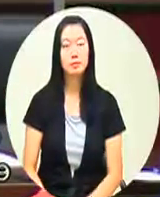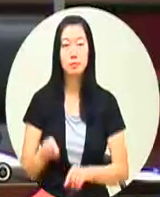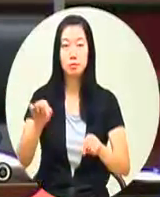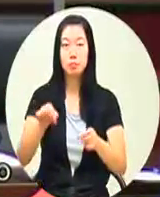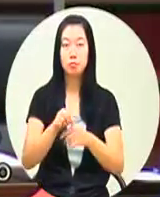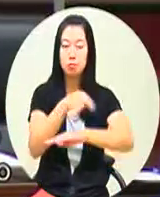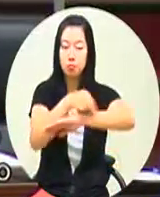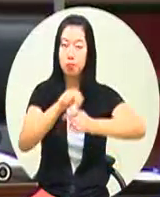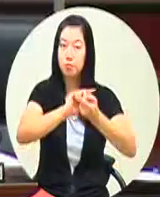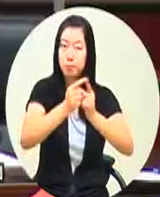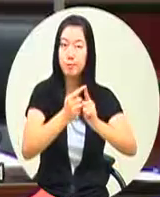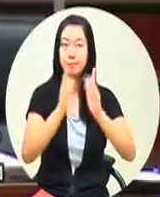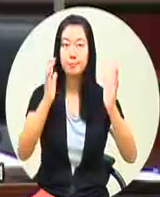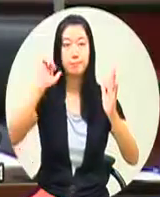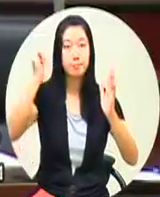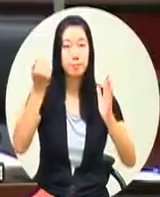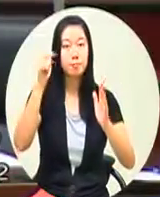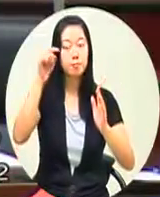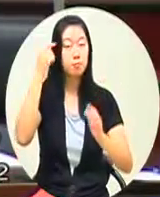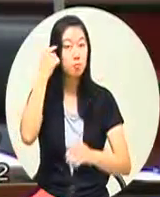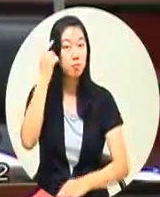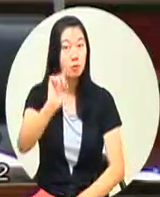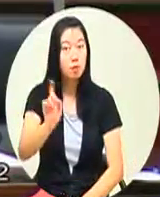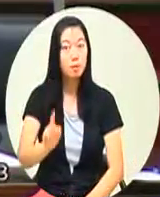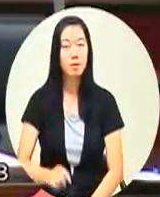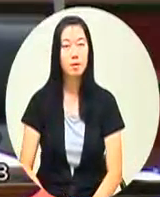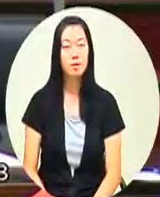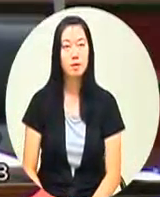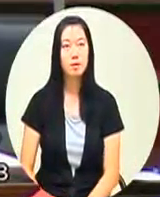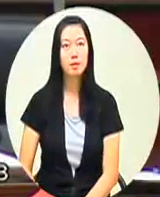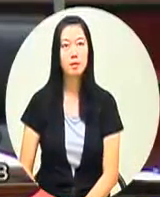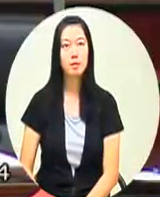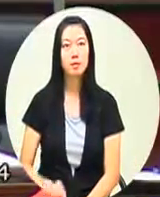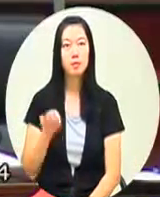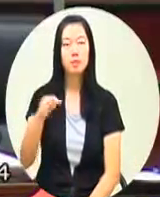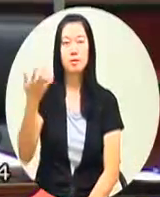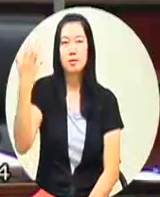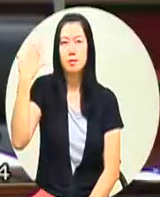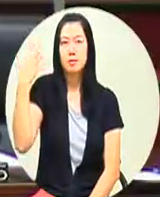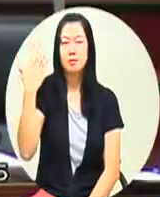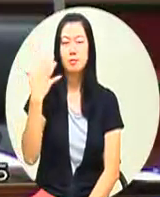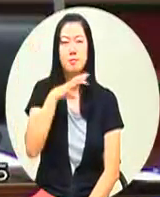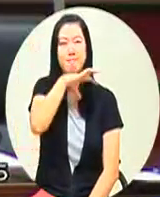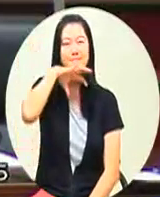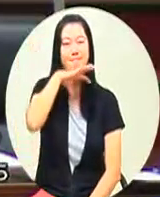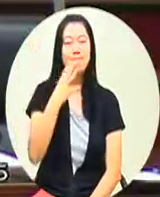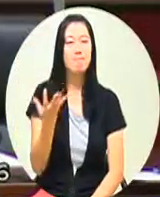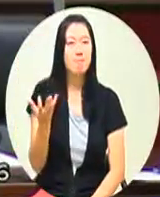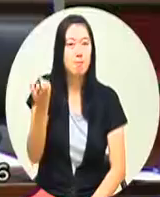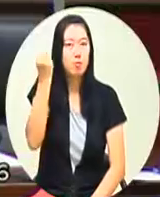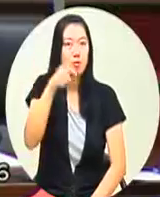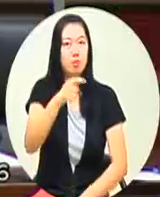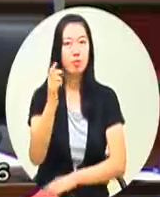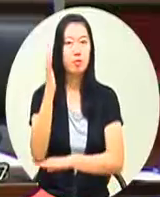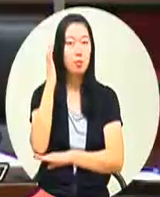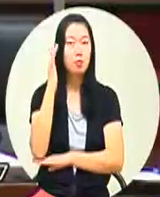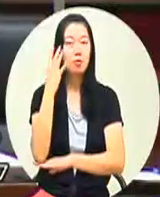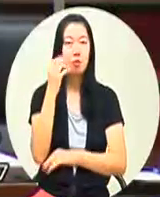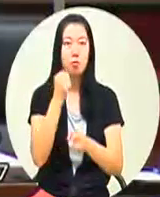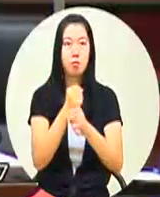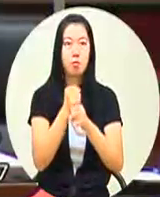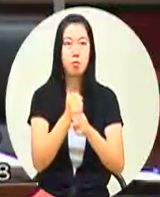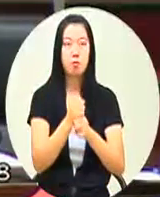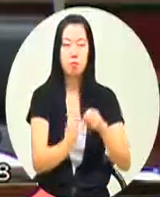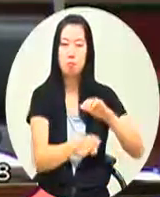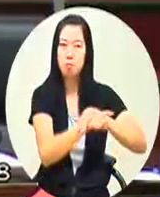义是什么意思呢？转型正义就是在威权时代的政府所做的不法